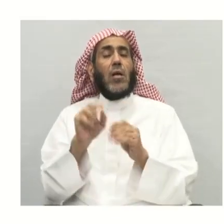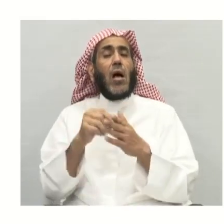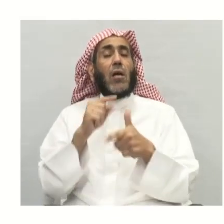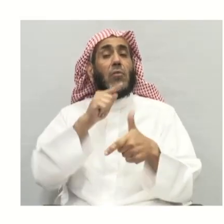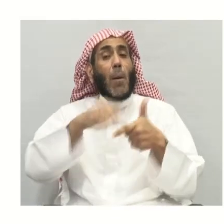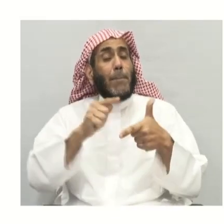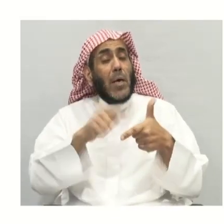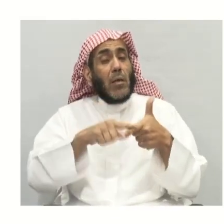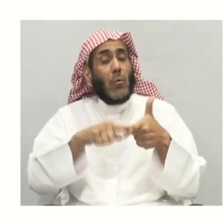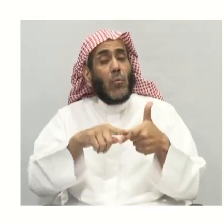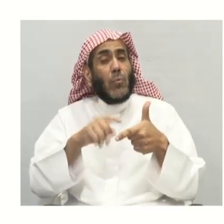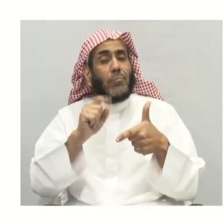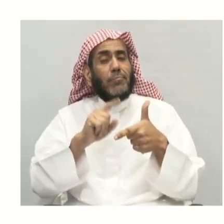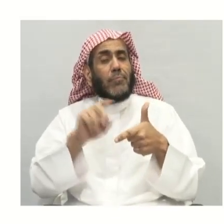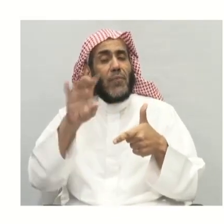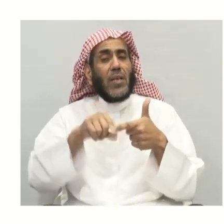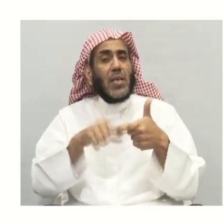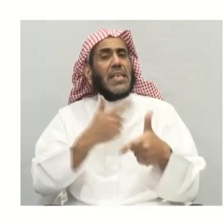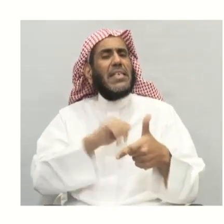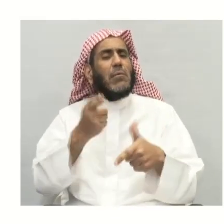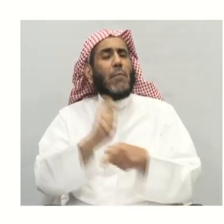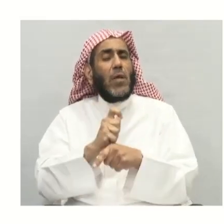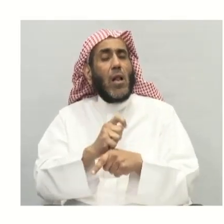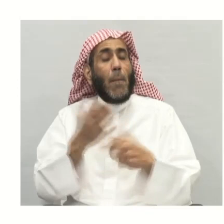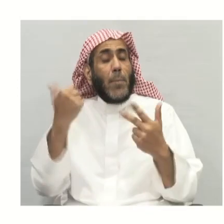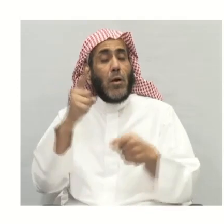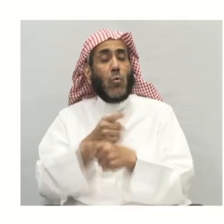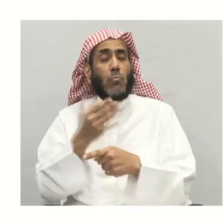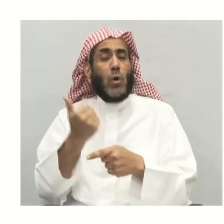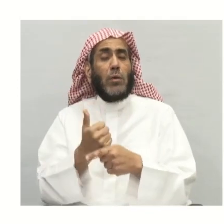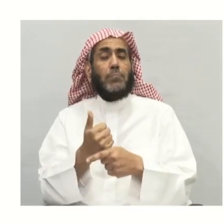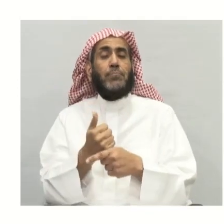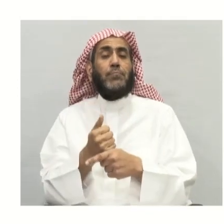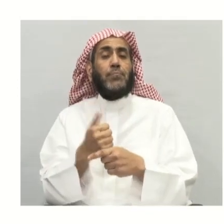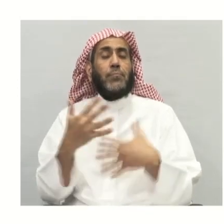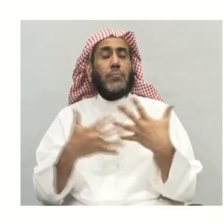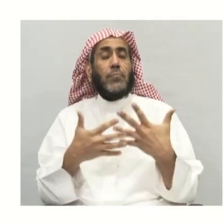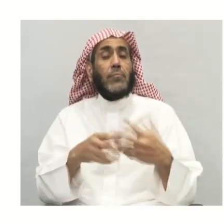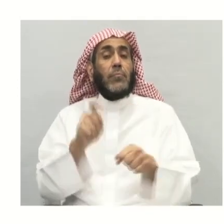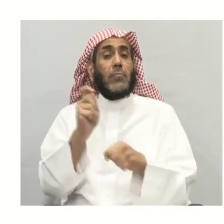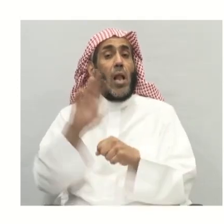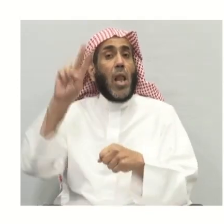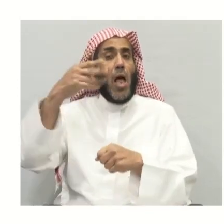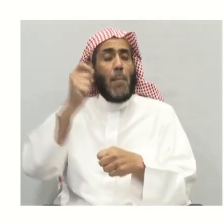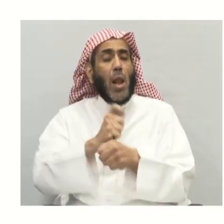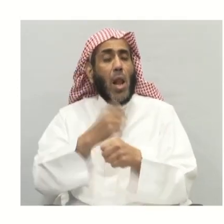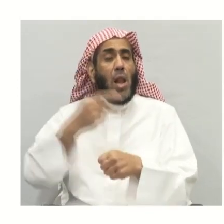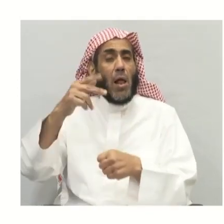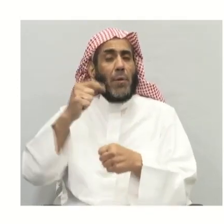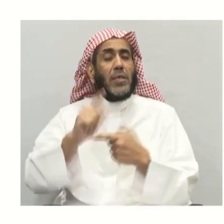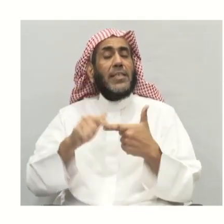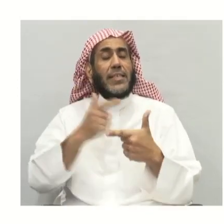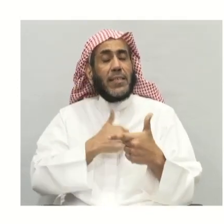الجر سياتي بعده اسما فعل ما رايكم العمل اذا كلمه العمل هي